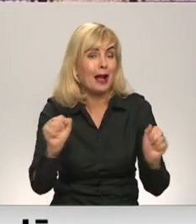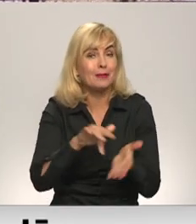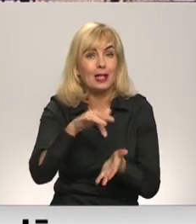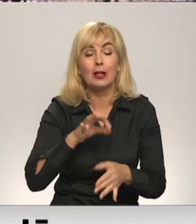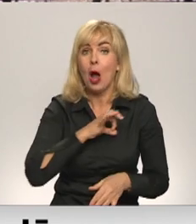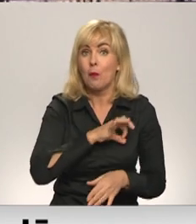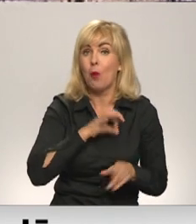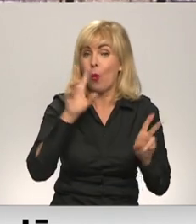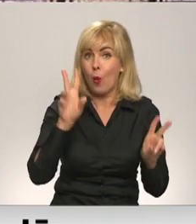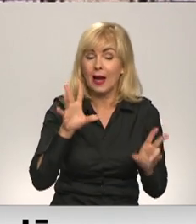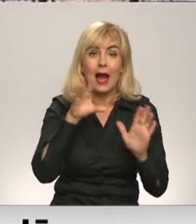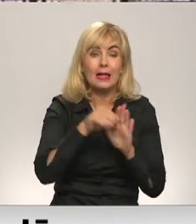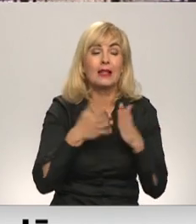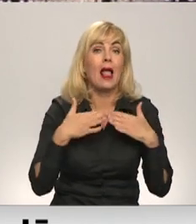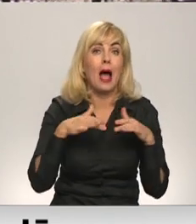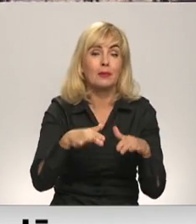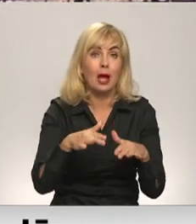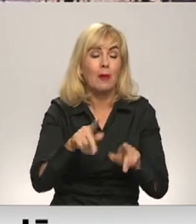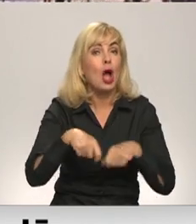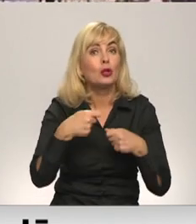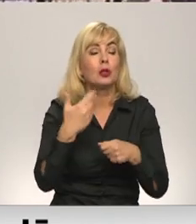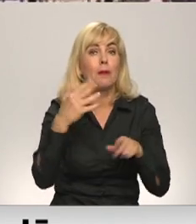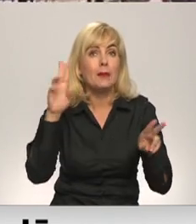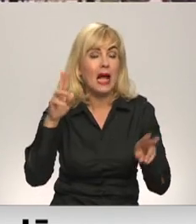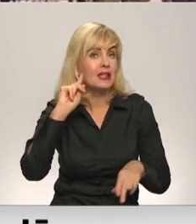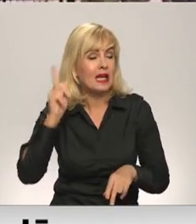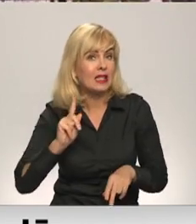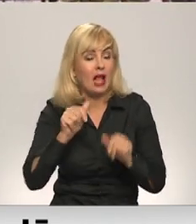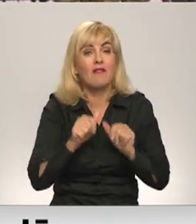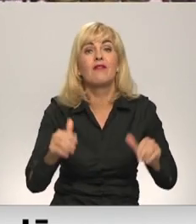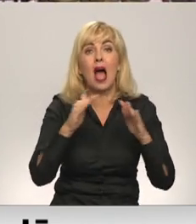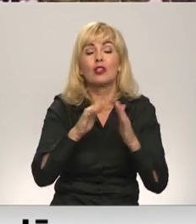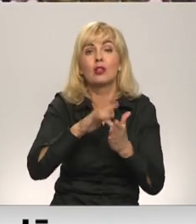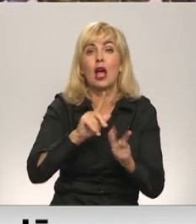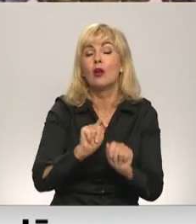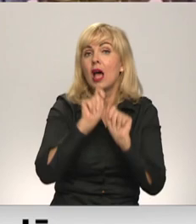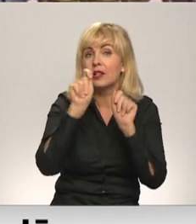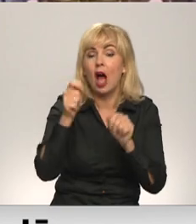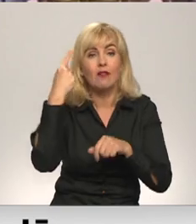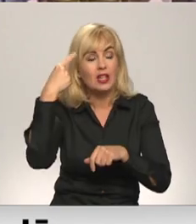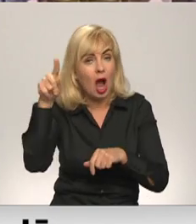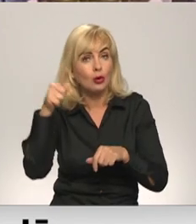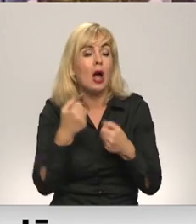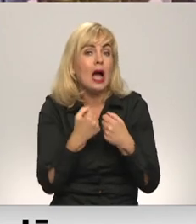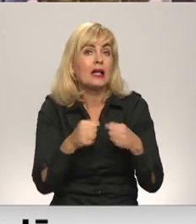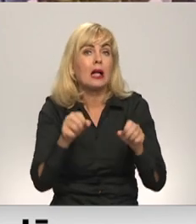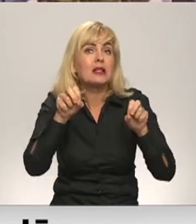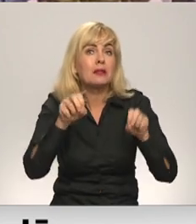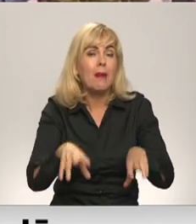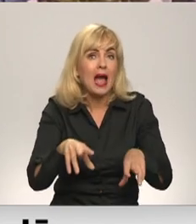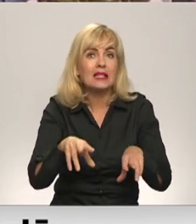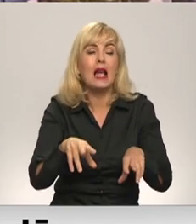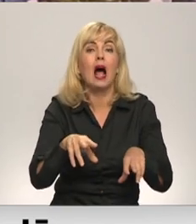Poga. Iesaistoties labdarības maratonā dod 5, Izraēlas vēstniecība centram dāvina inovatīvu rehabilitācijas sistēmu